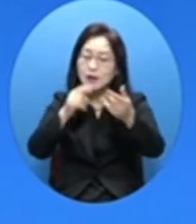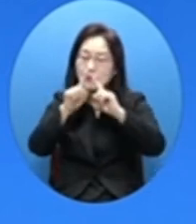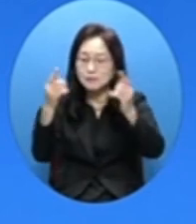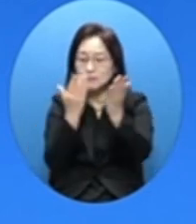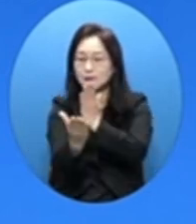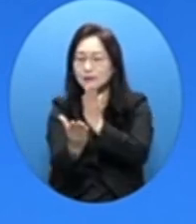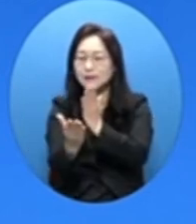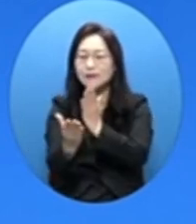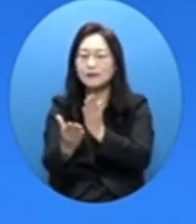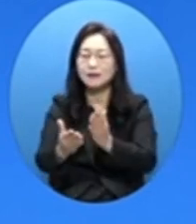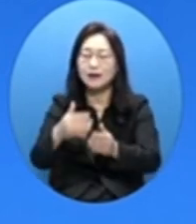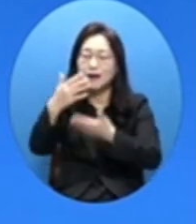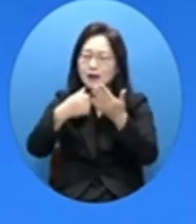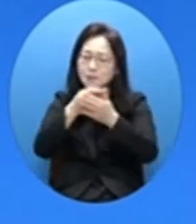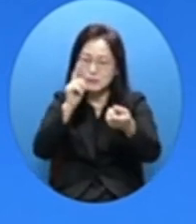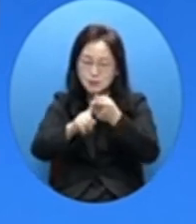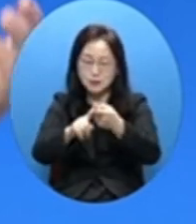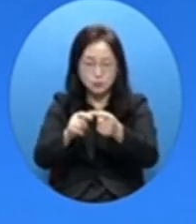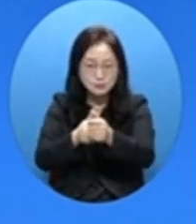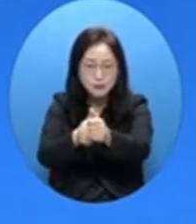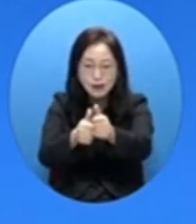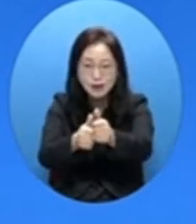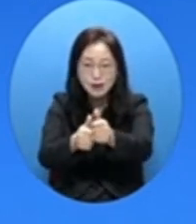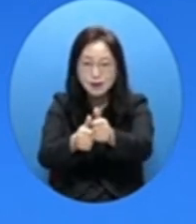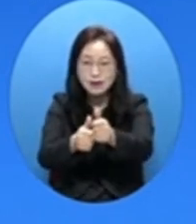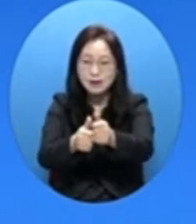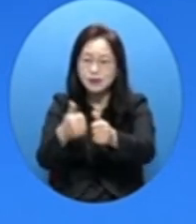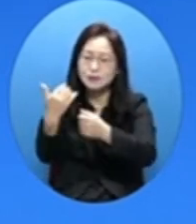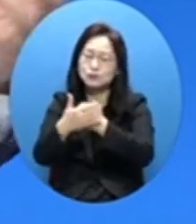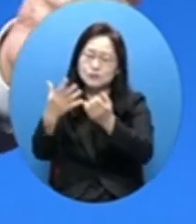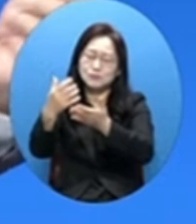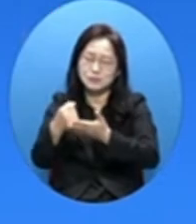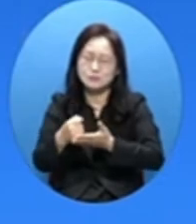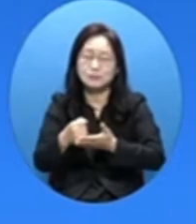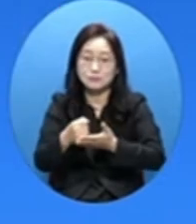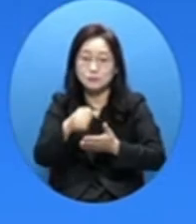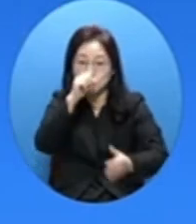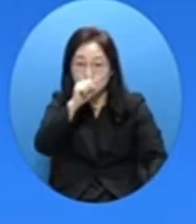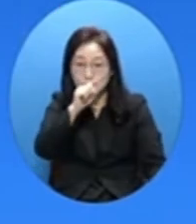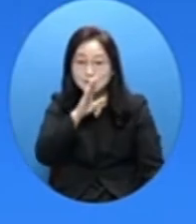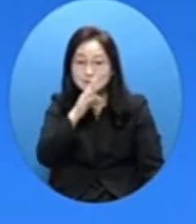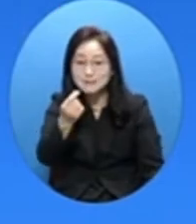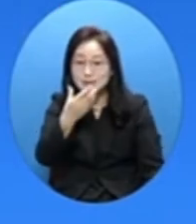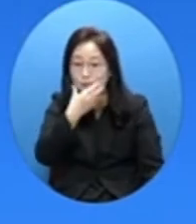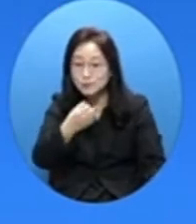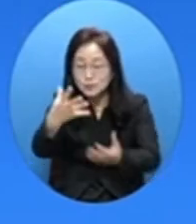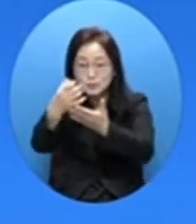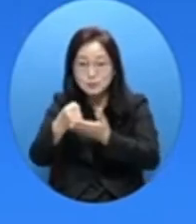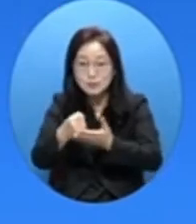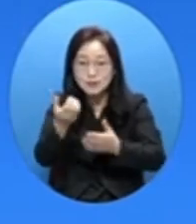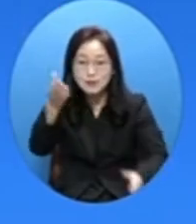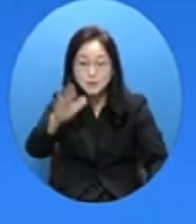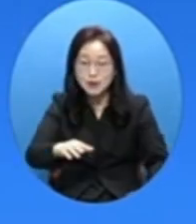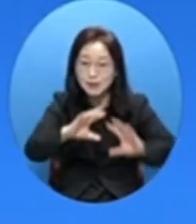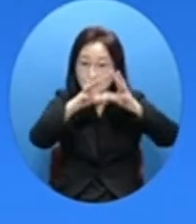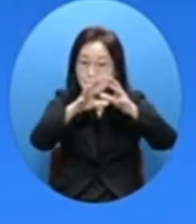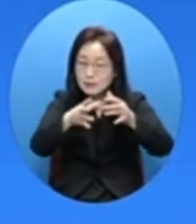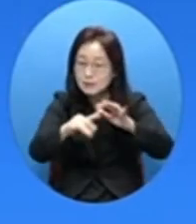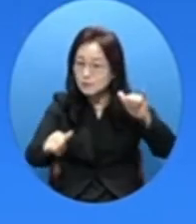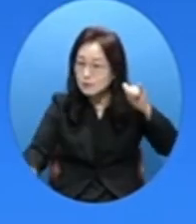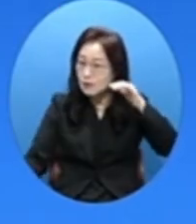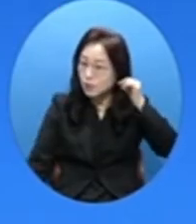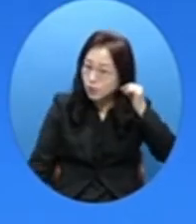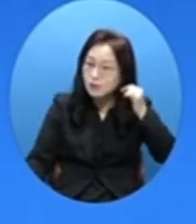살지 않기 때문에 그렇고 말씀을 따라 우리가 주님의 은혜로 살아가기만 하면 하나님께 받을 축복을 세상 사람의 얘기를 듣고 사람을 따라가기